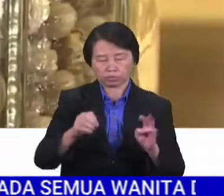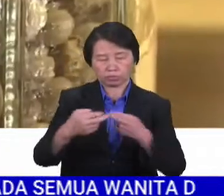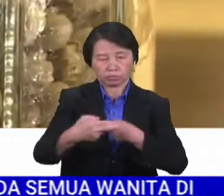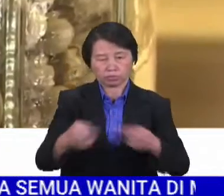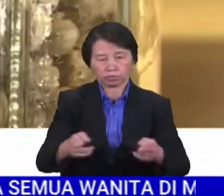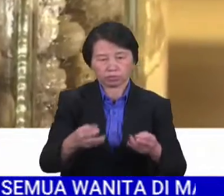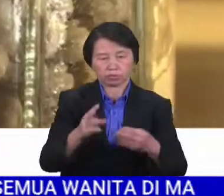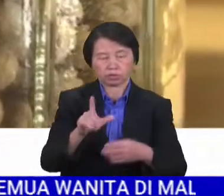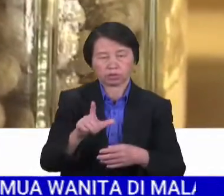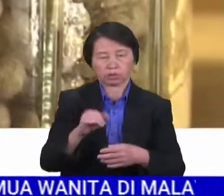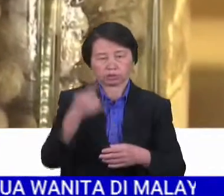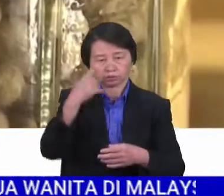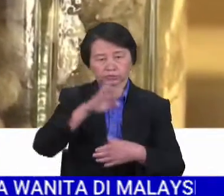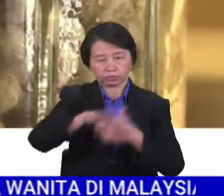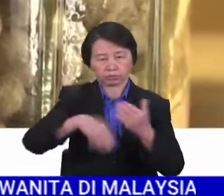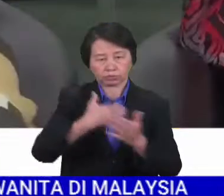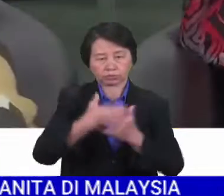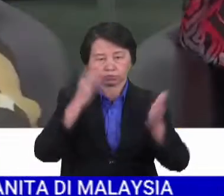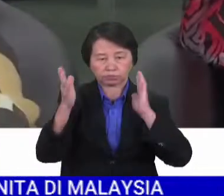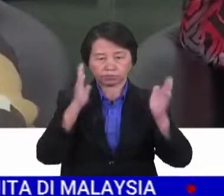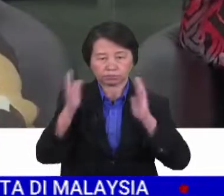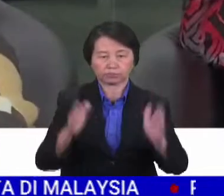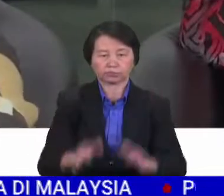sektor kebot seluruh negara